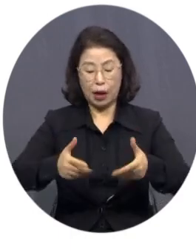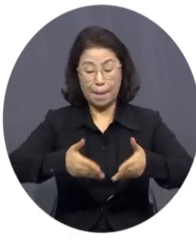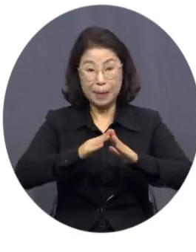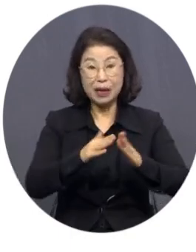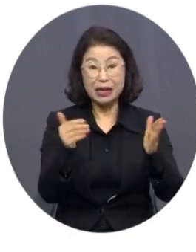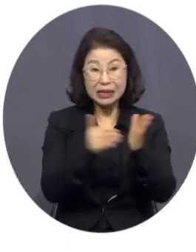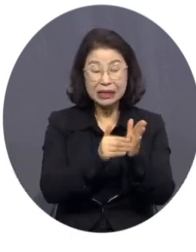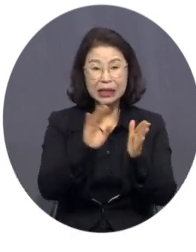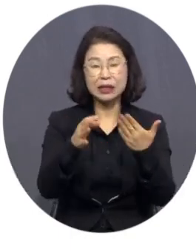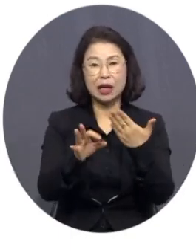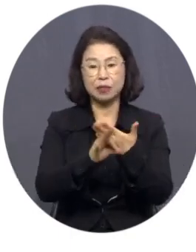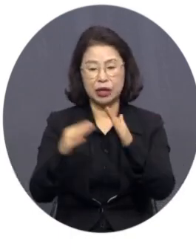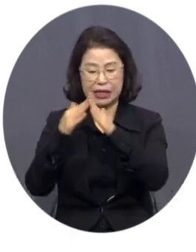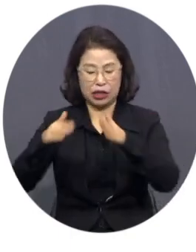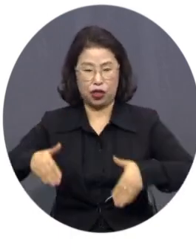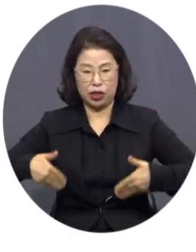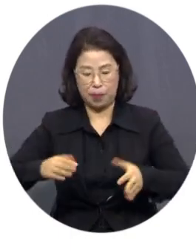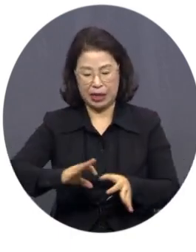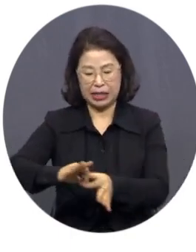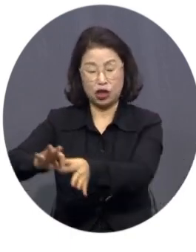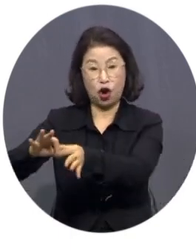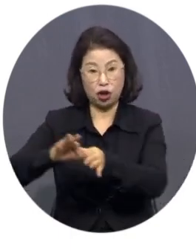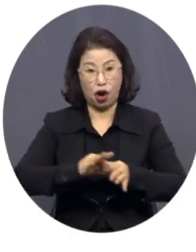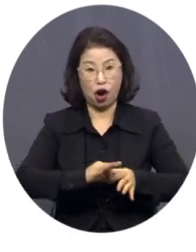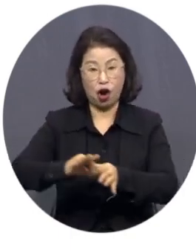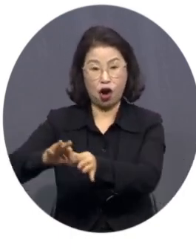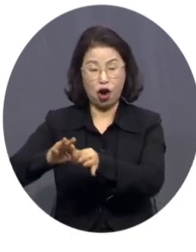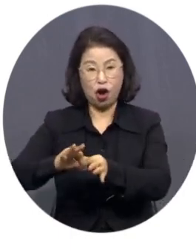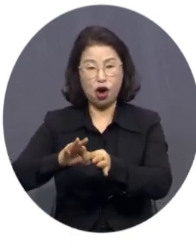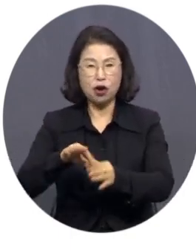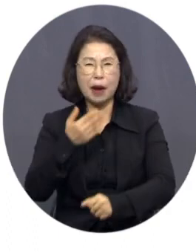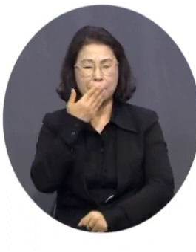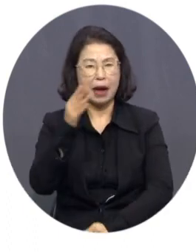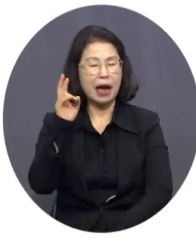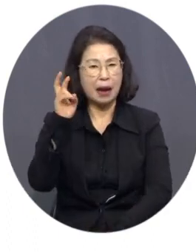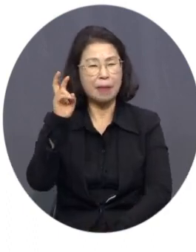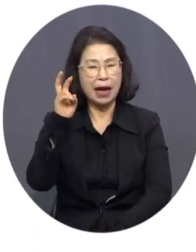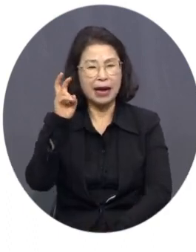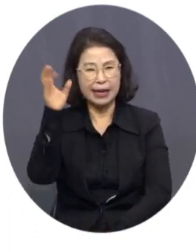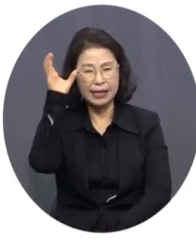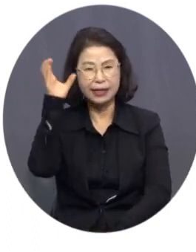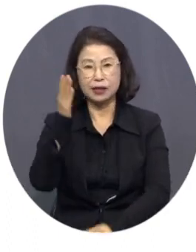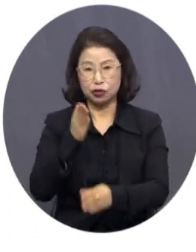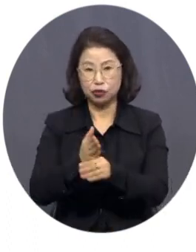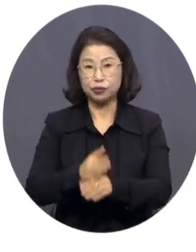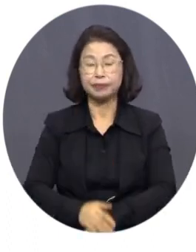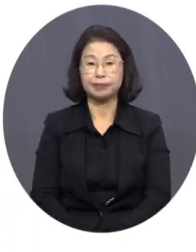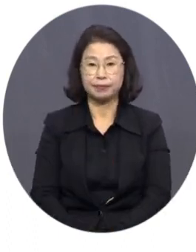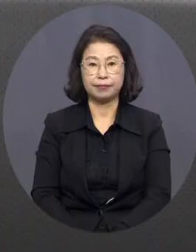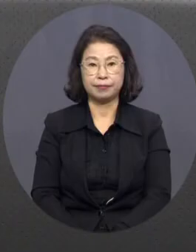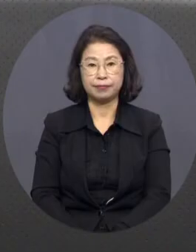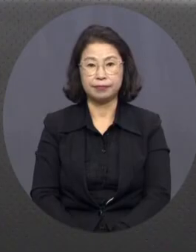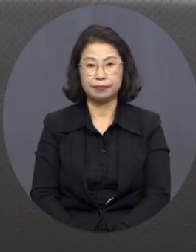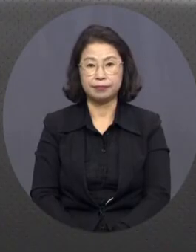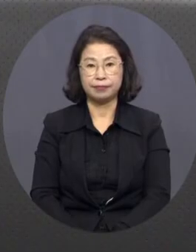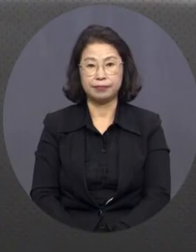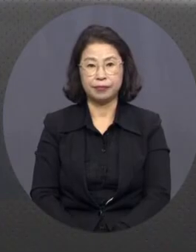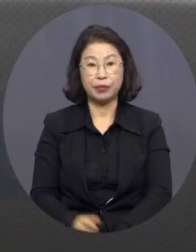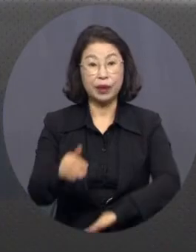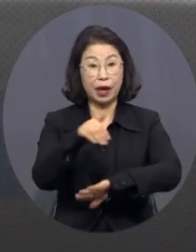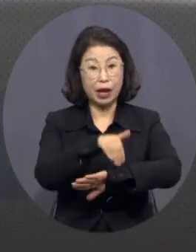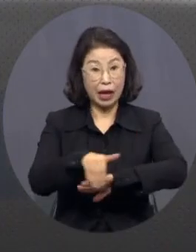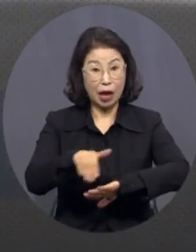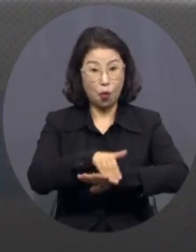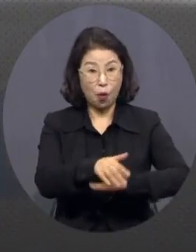조성되면 전남 해역까지 해저 송전선 건설이 가능할 것이라는 기대가 나오고 있습니다이 계획을